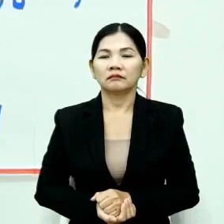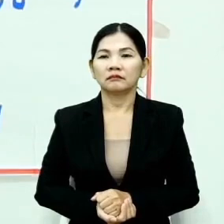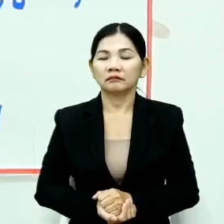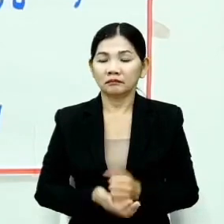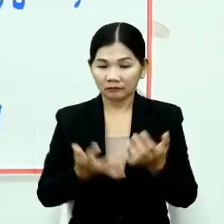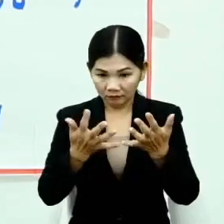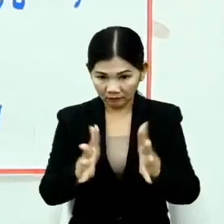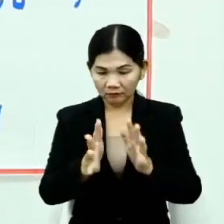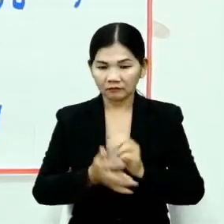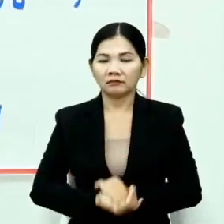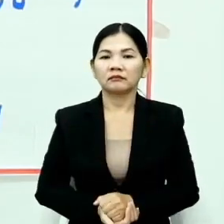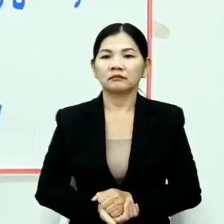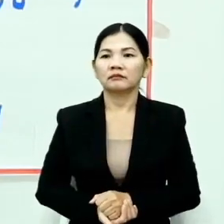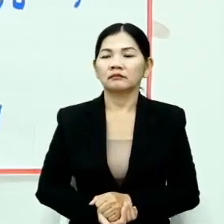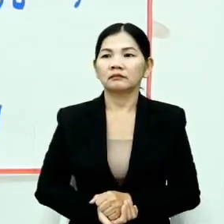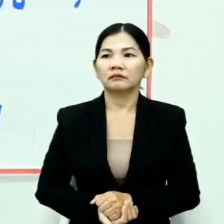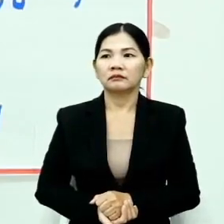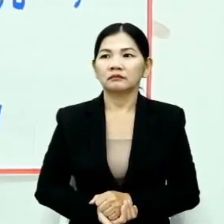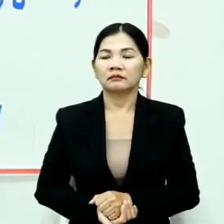Triếm rồi rồi hai rồi nơi con.